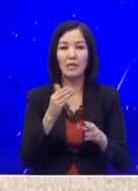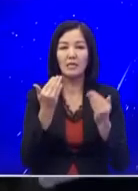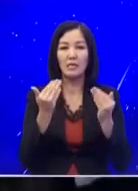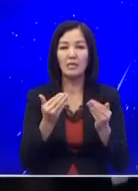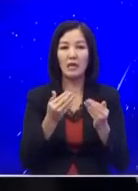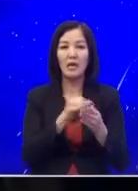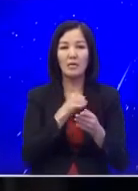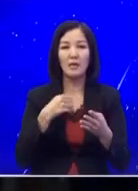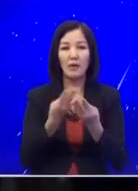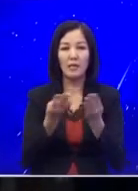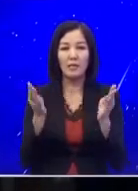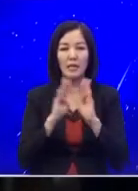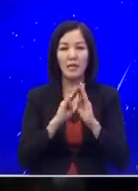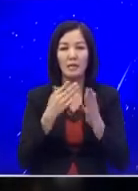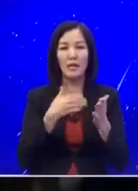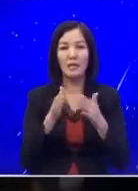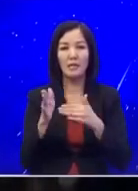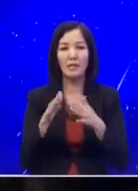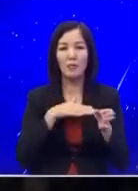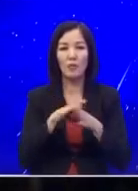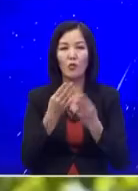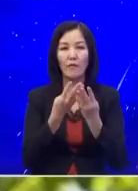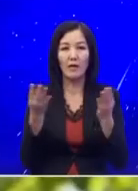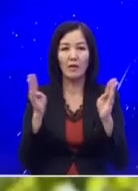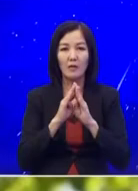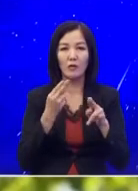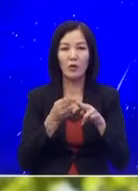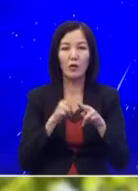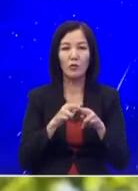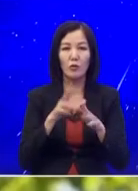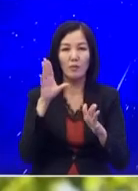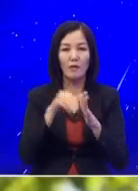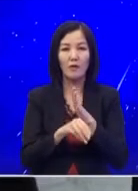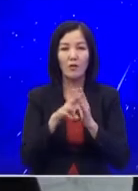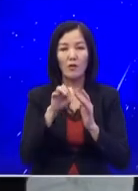на самоизоляции, отказываются от полного карантина, который был введен в марте.